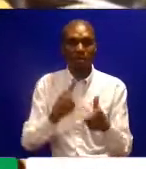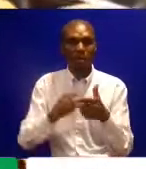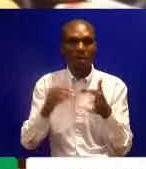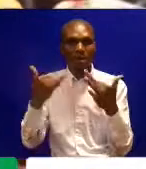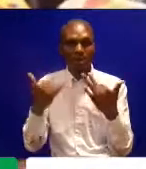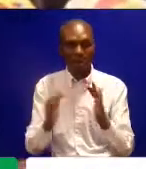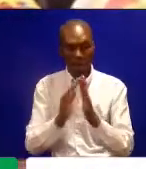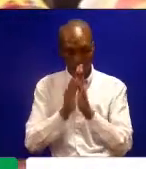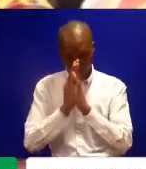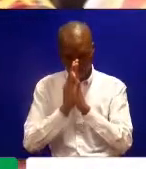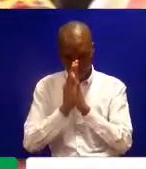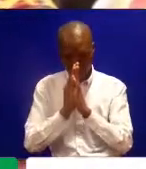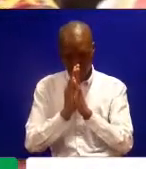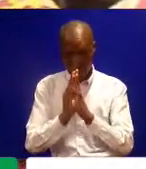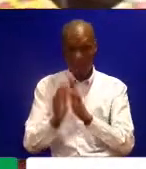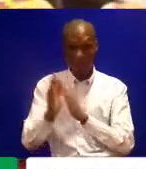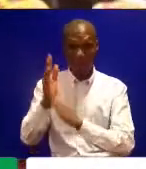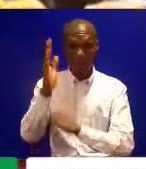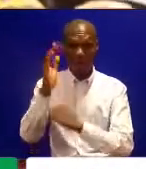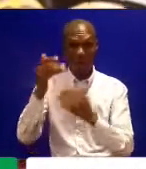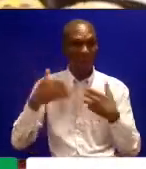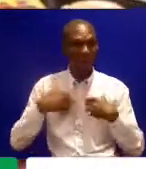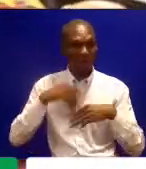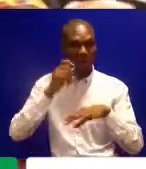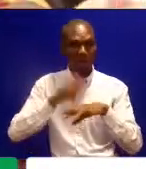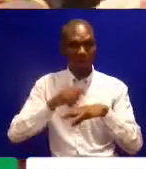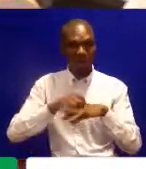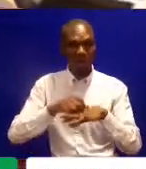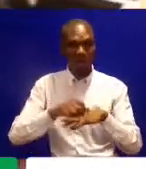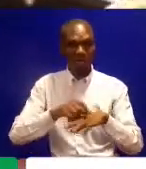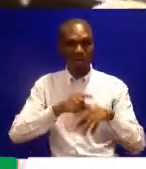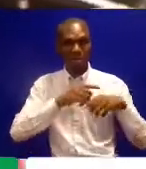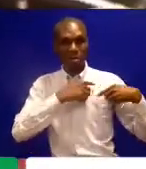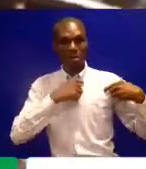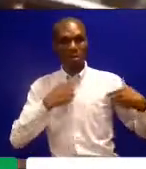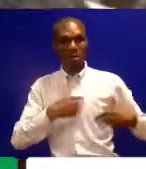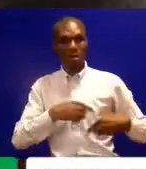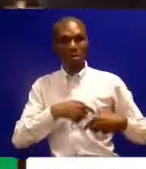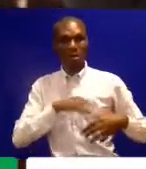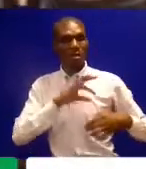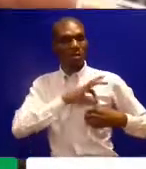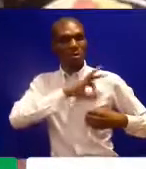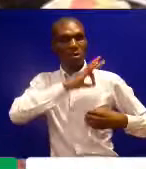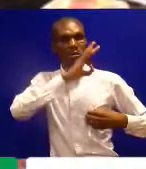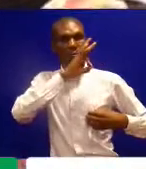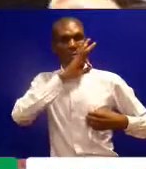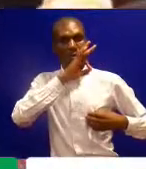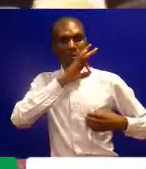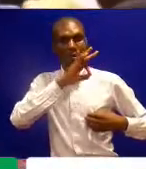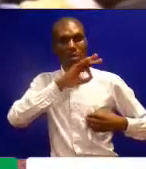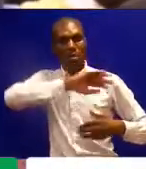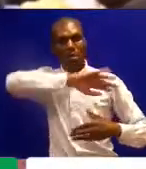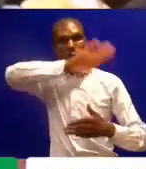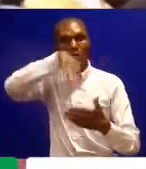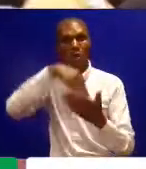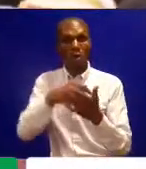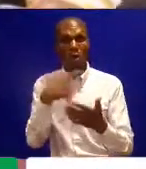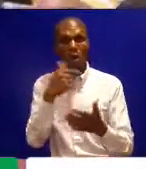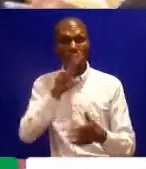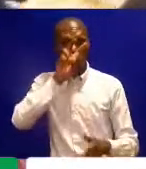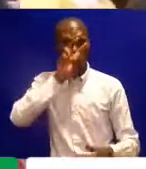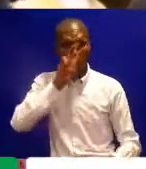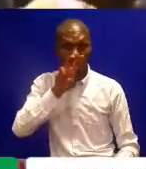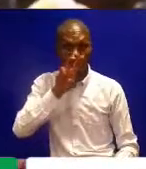Mungu atuchaze roho wake na wote hao mnatuangalia